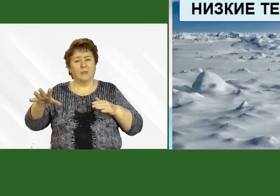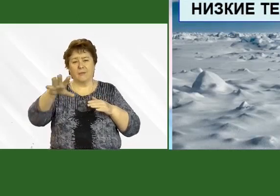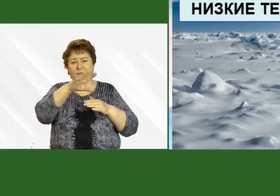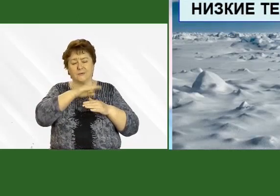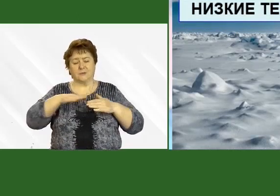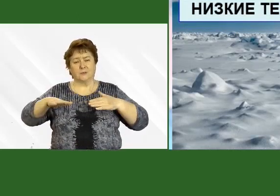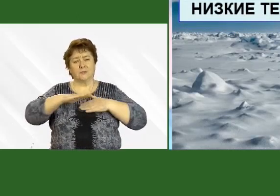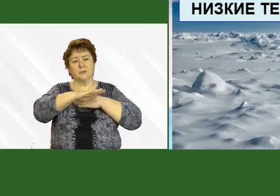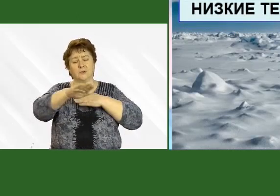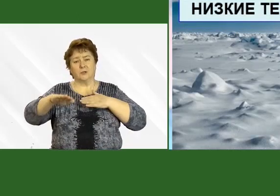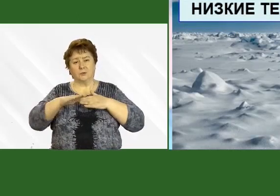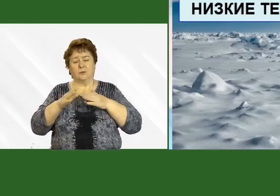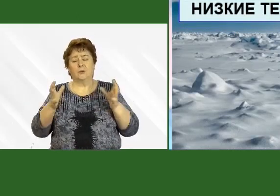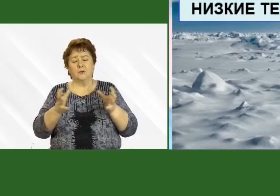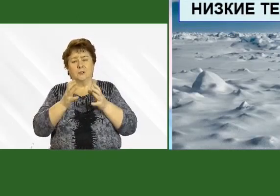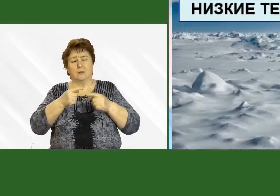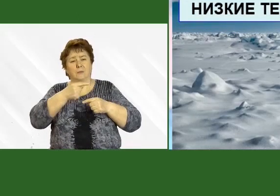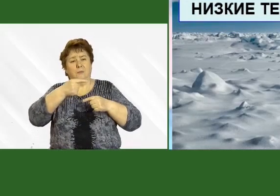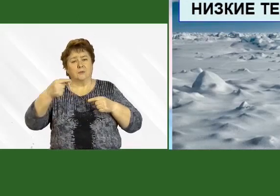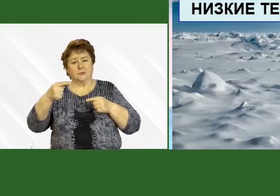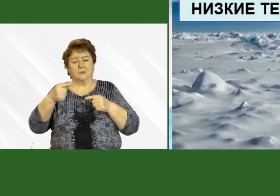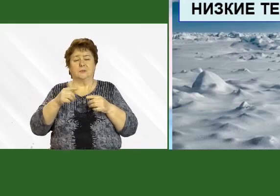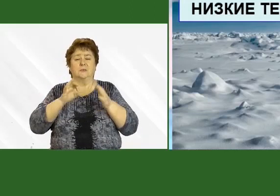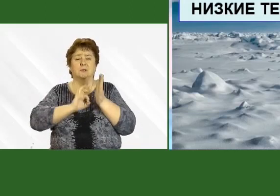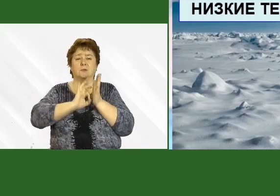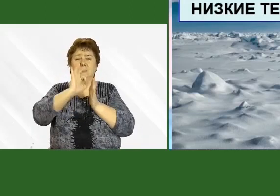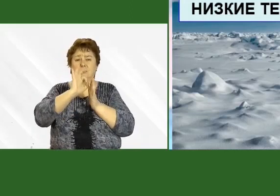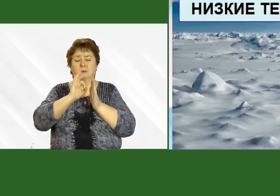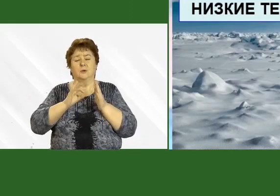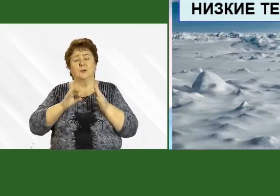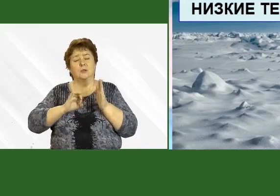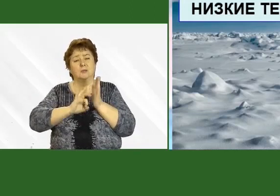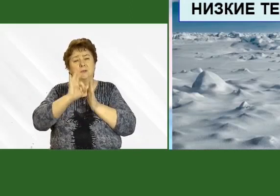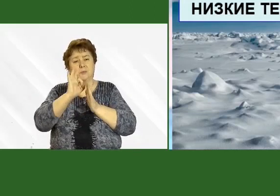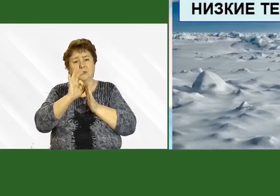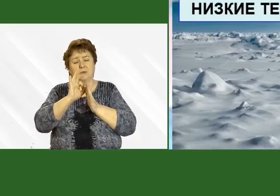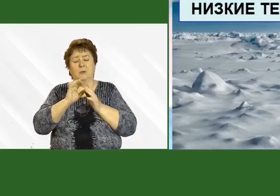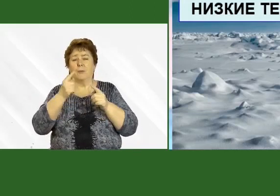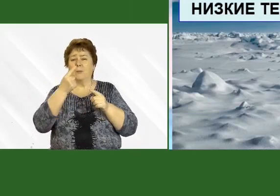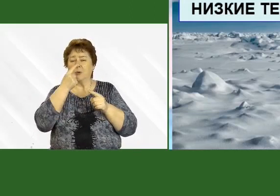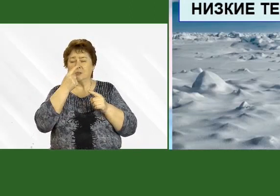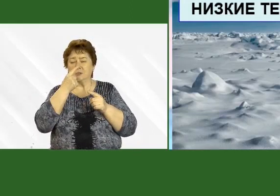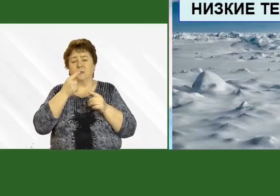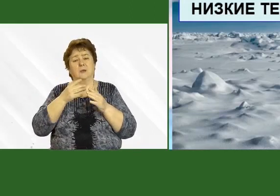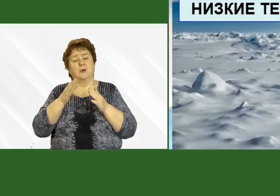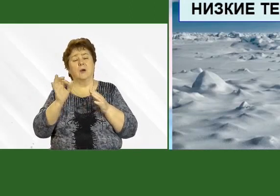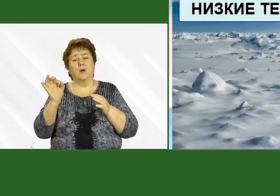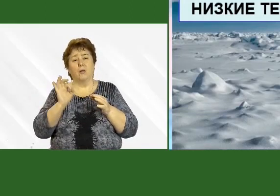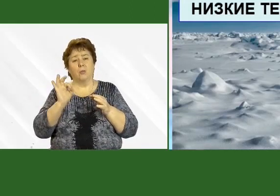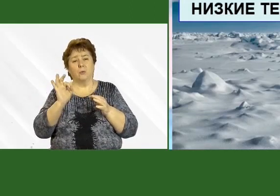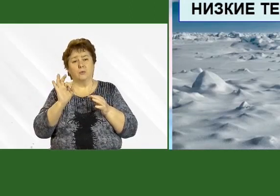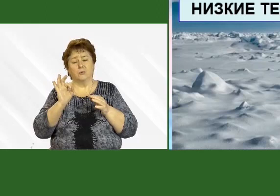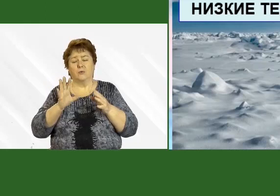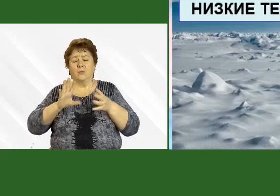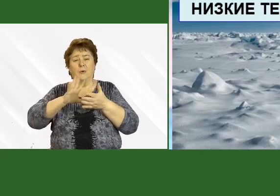территории сохраняются отрицательной температуры или температуры близкие к нулю в